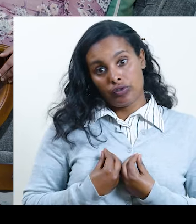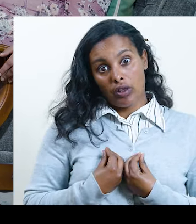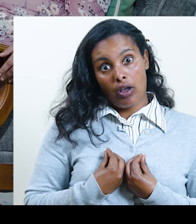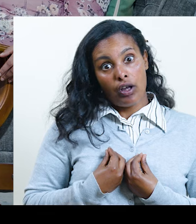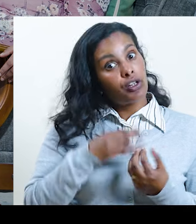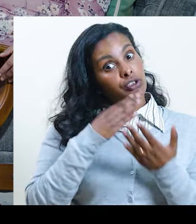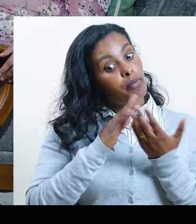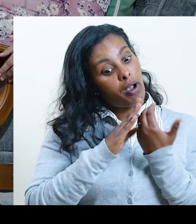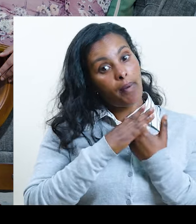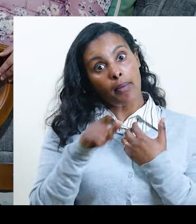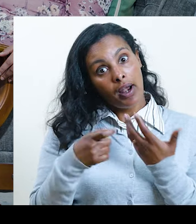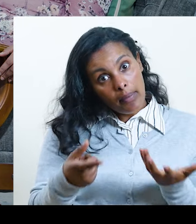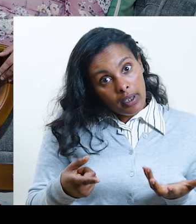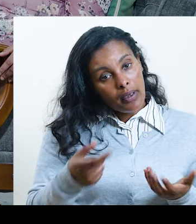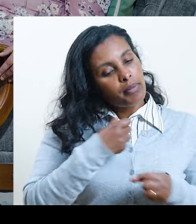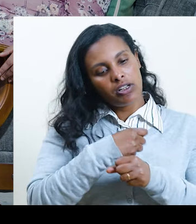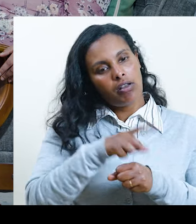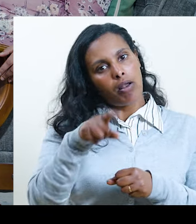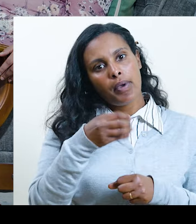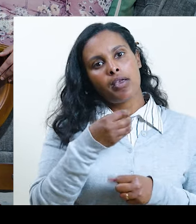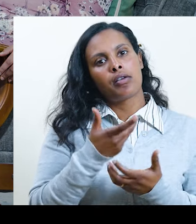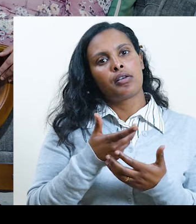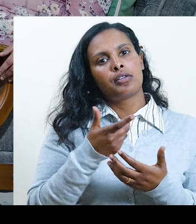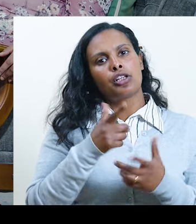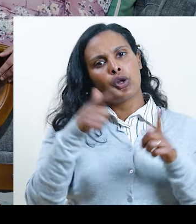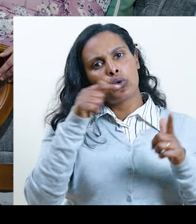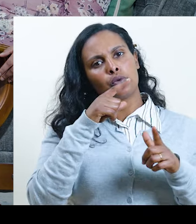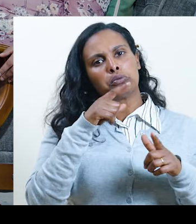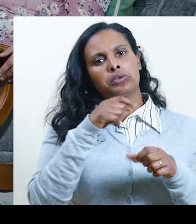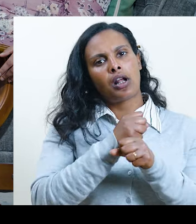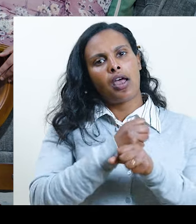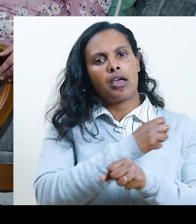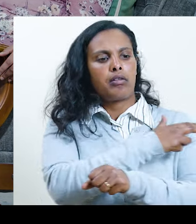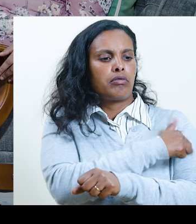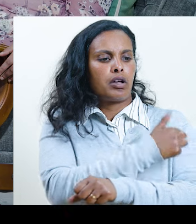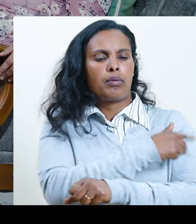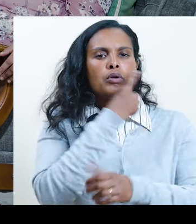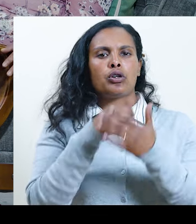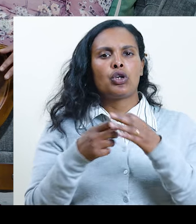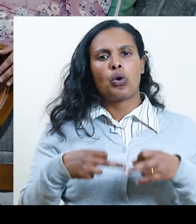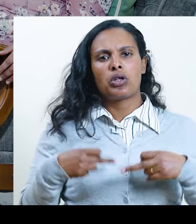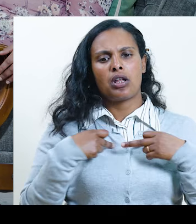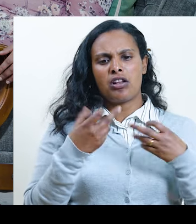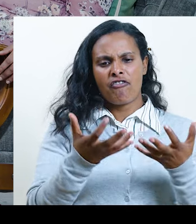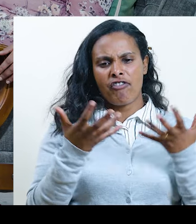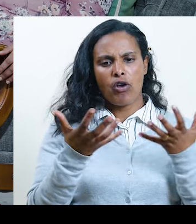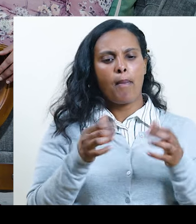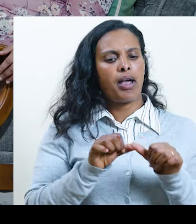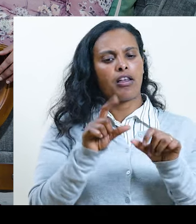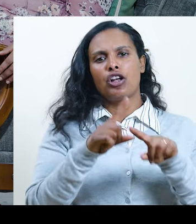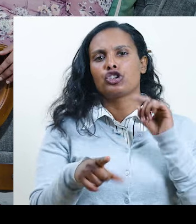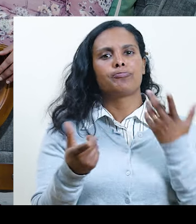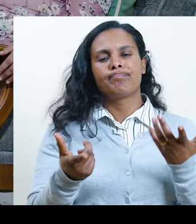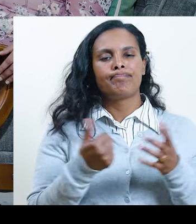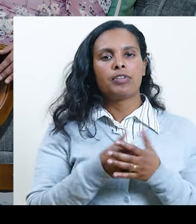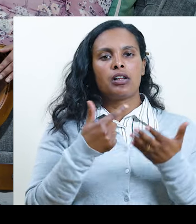አስታቅፎኝ ስለሄደ ልጄን ማሳደግ ስላለብኝ መስራት አለብኝ። ትልቁ ስራዬ ደግሞ ህክምናዬ ነው። ህይወቴ እንደምፈልገው መቀጠል